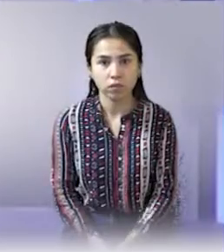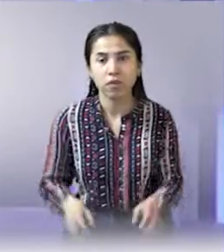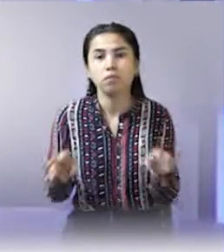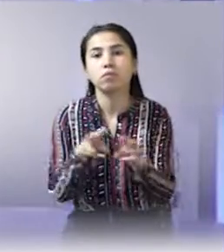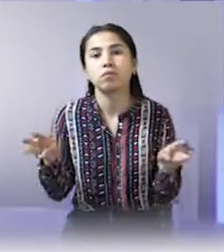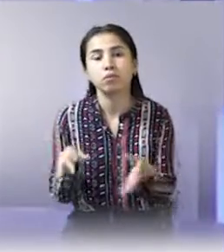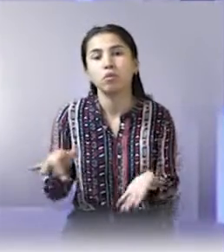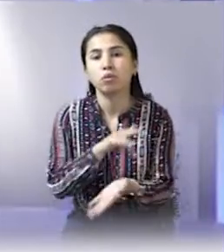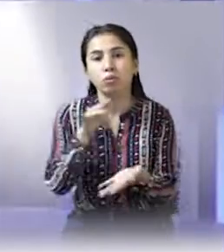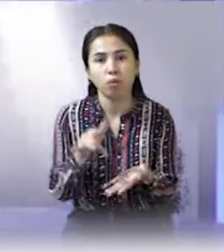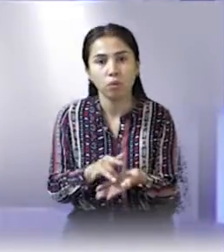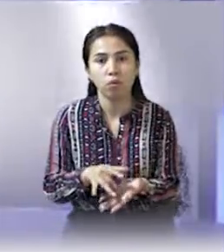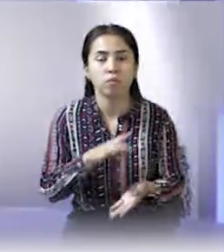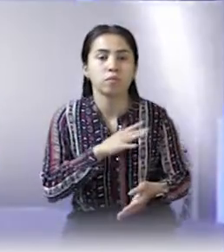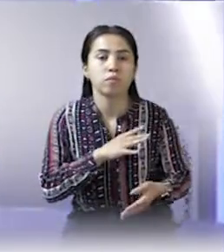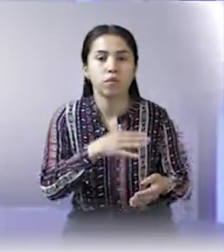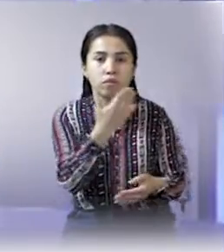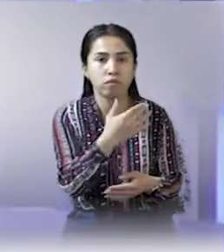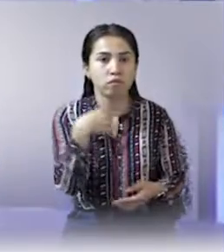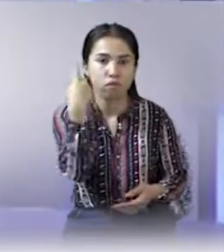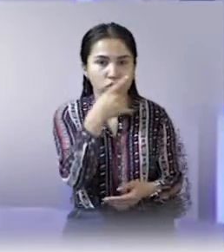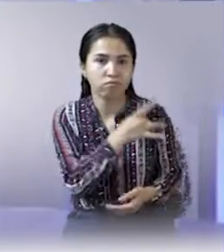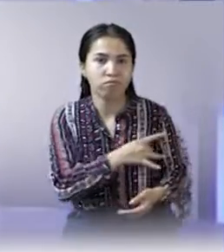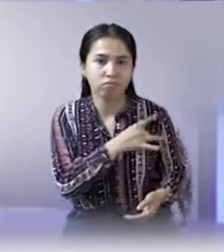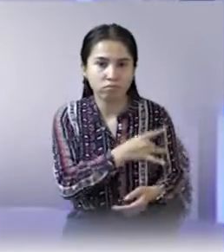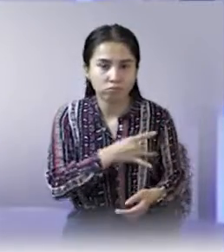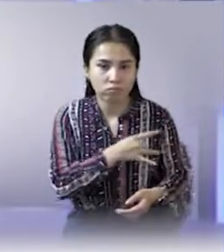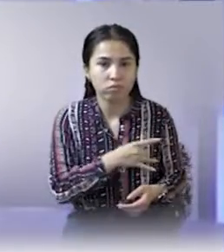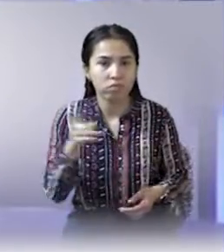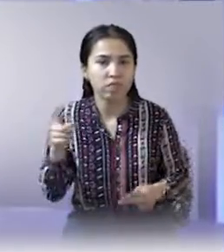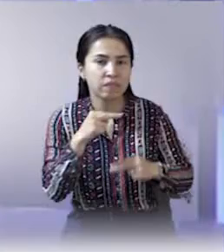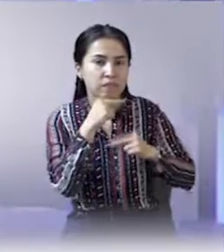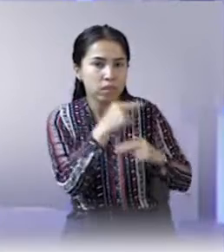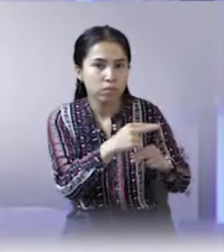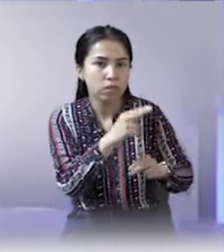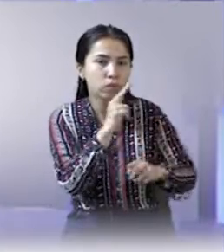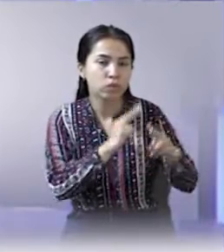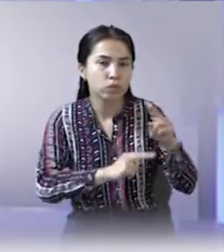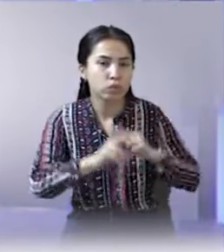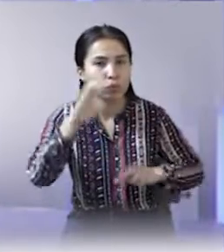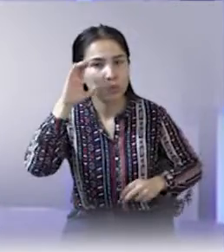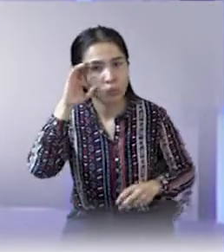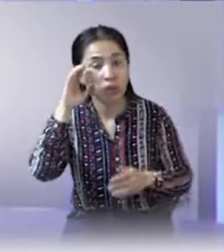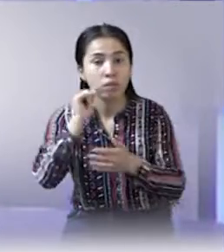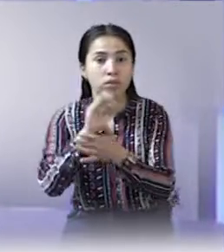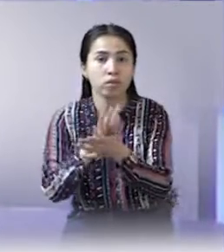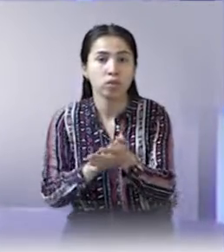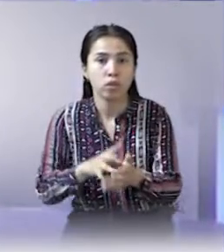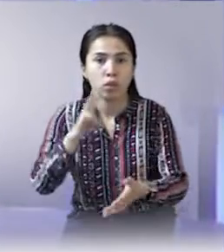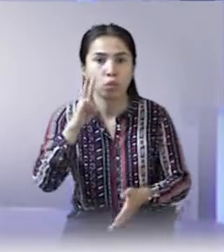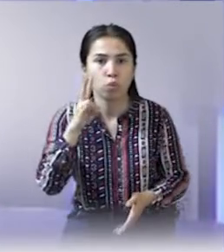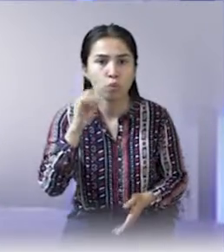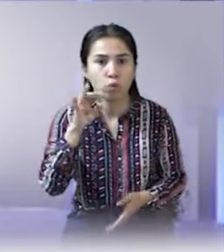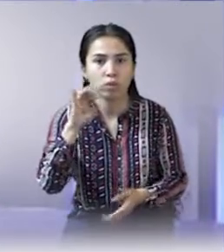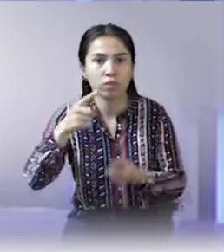Аким города провел очередной прием граждан по личным вопросам. Он, внимательно выслушав отдельные вопросы населения, совместно с партией «Нур